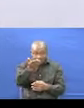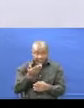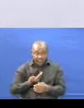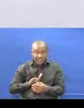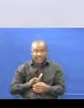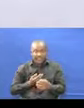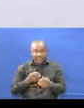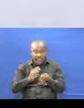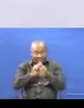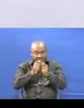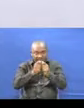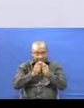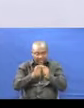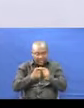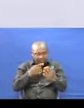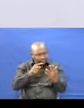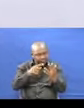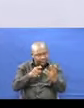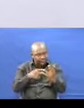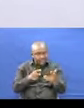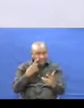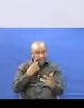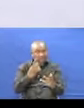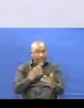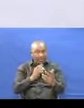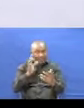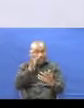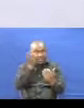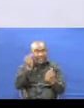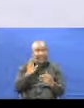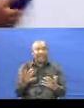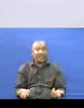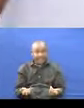marekebisho, alafu utaona kama umepata. Sawa eh? Tunaanza.